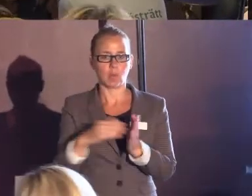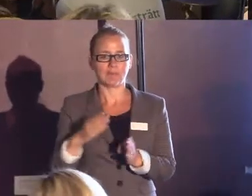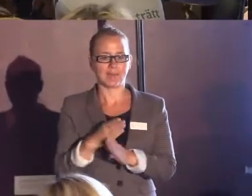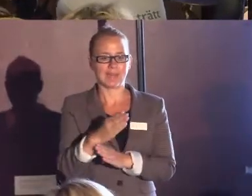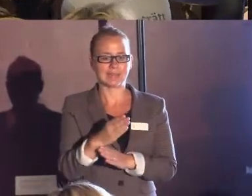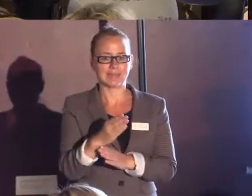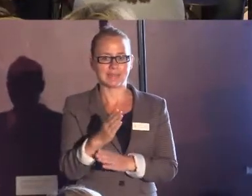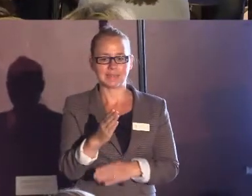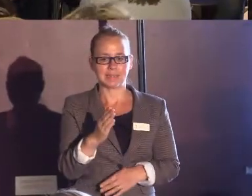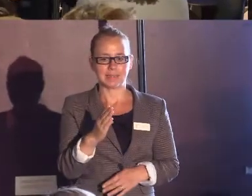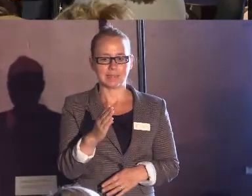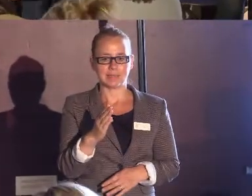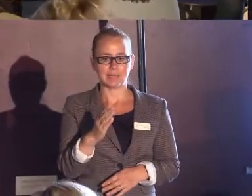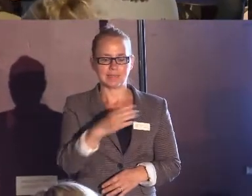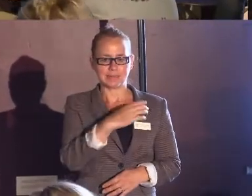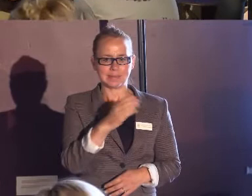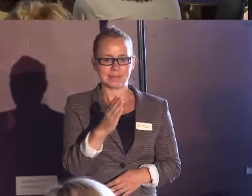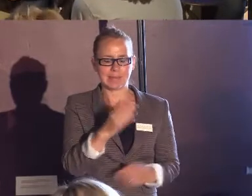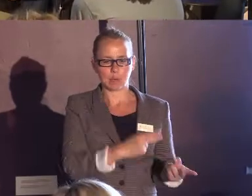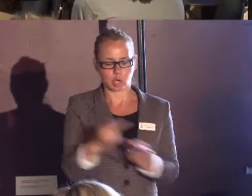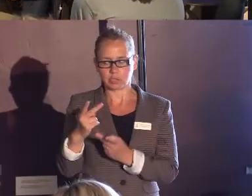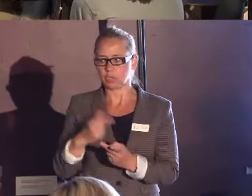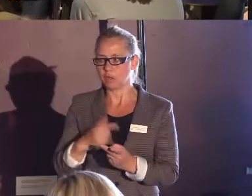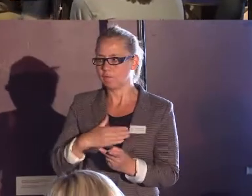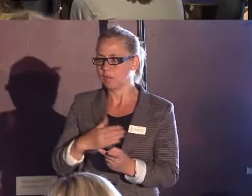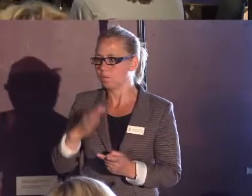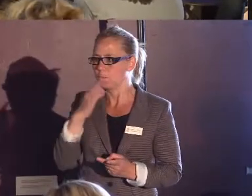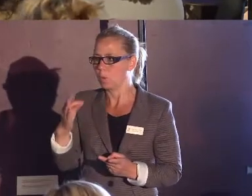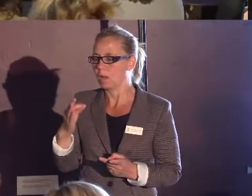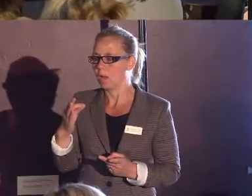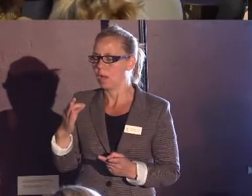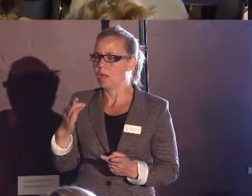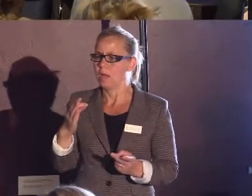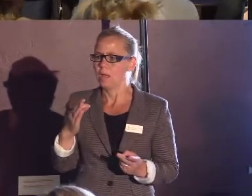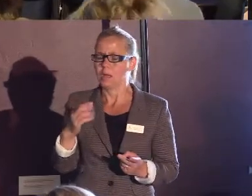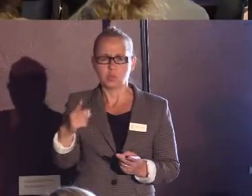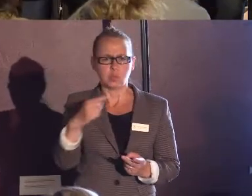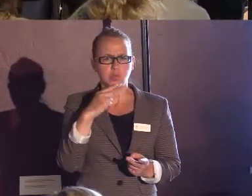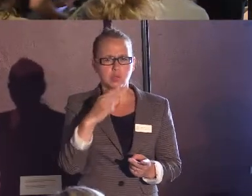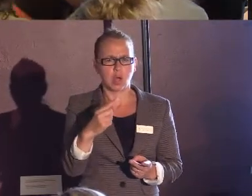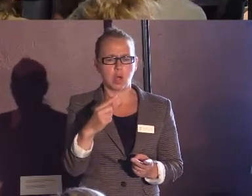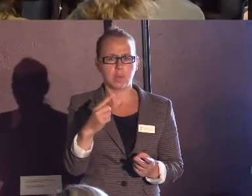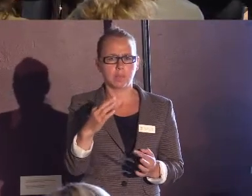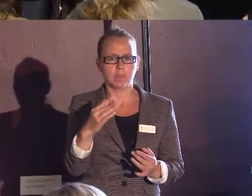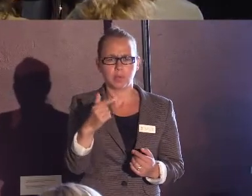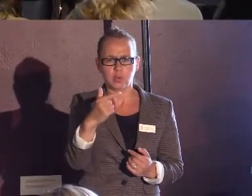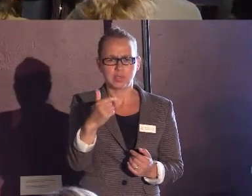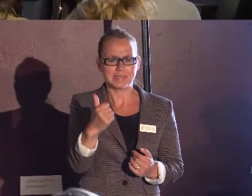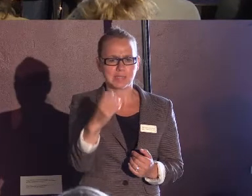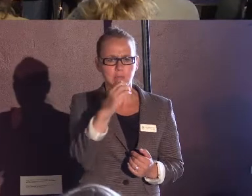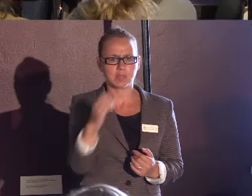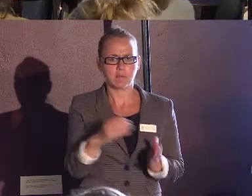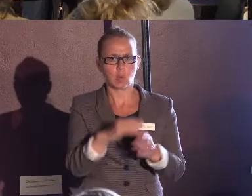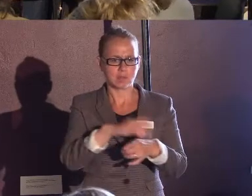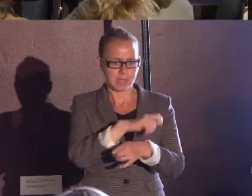Vi driver bara en enda fråga, det är mer inflytande till folket. Jag undrar då, när du säger att 76% av